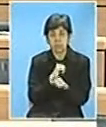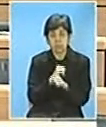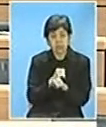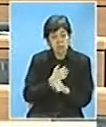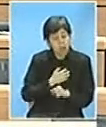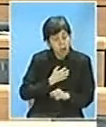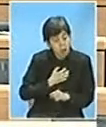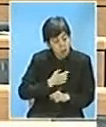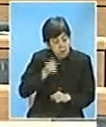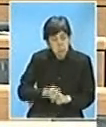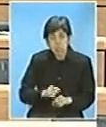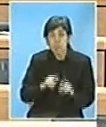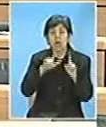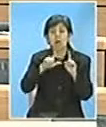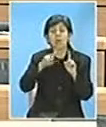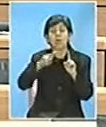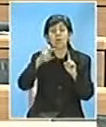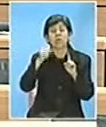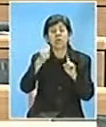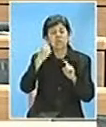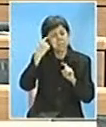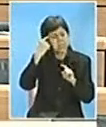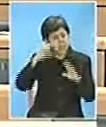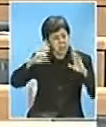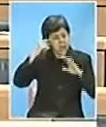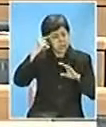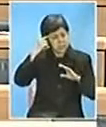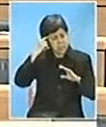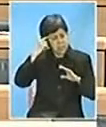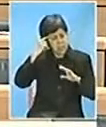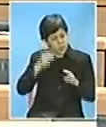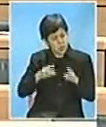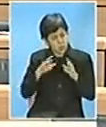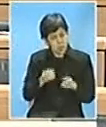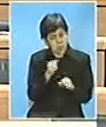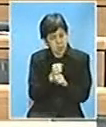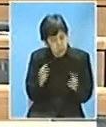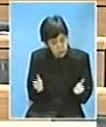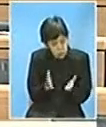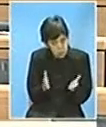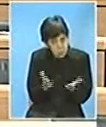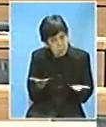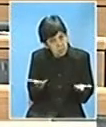งแค่ล้าน1ล้าน2แสนลิตรต่อวันดังนั้นเองรัฐบาลเองคงต้องหามาตรการจะส่งเสริมหรือผ